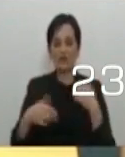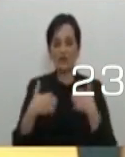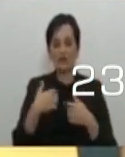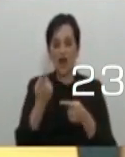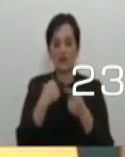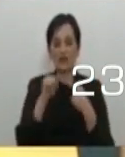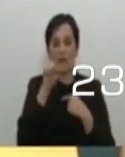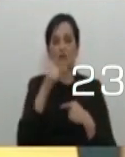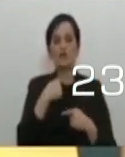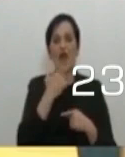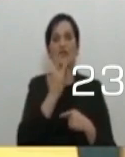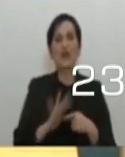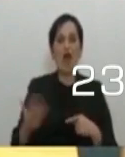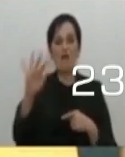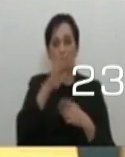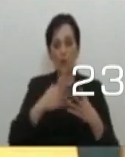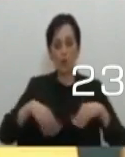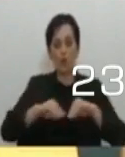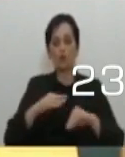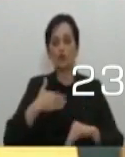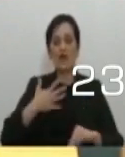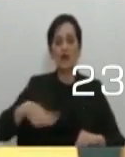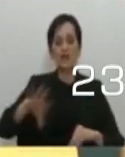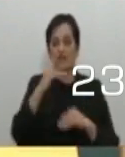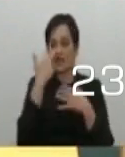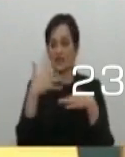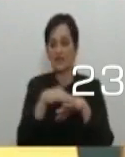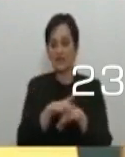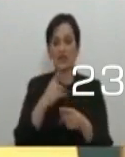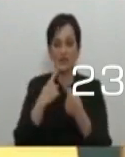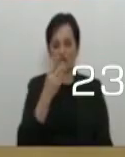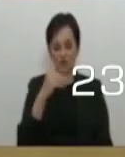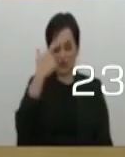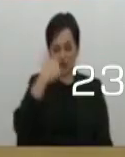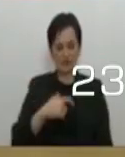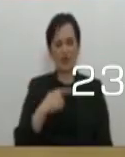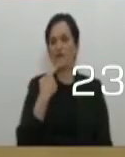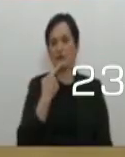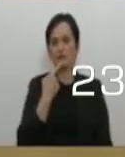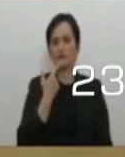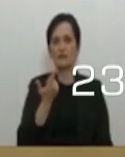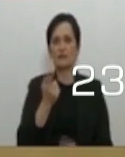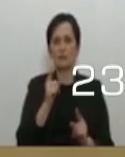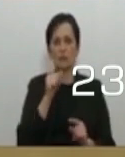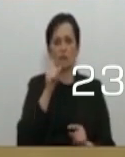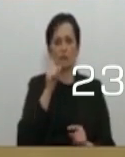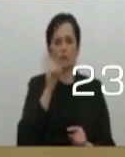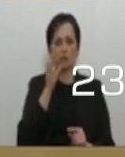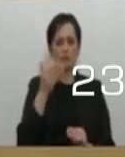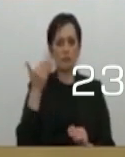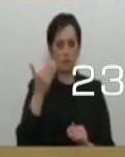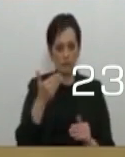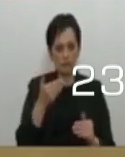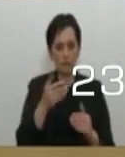დაბრუნებას ჩვენს ევროპულ ოჯახში, ჩვენი ქვეყნის ინტეგრაციაზე ვსაუბრობ ევროპულ ოჯახში. რაღაცა წლების განმავლობაში მიდის